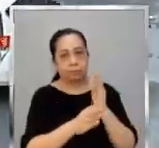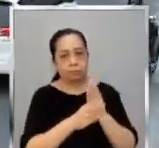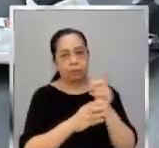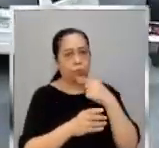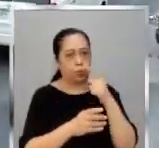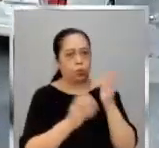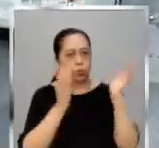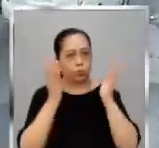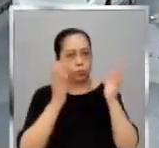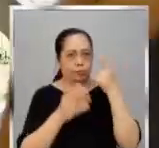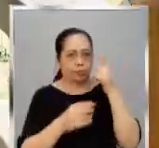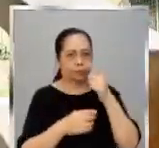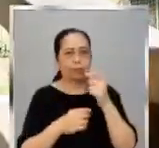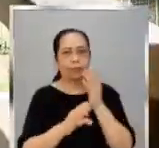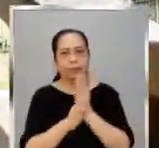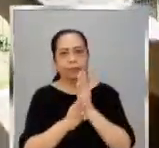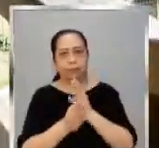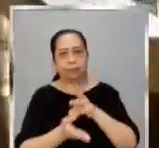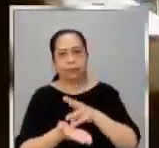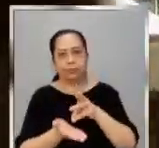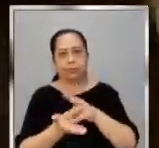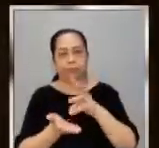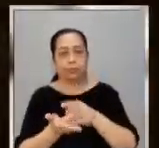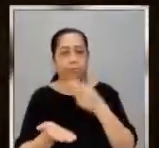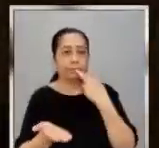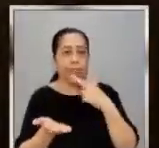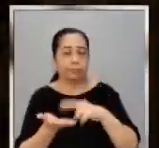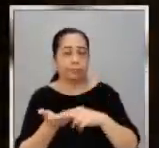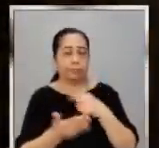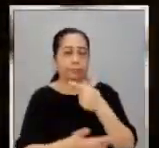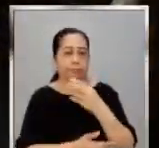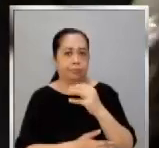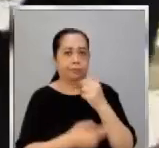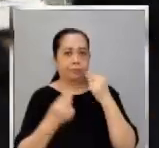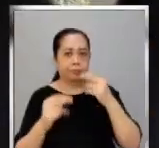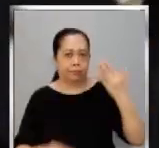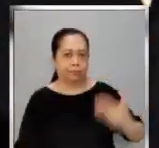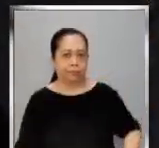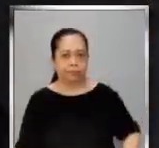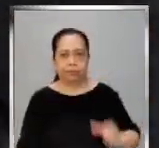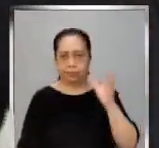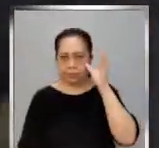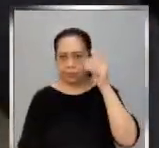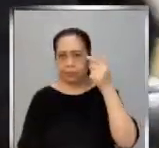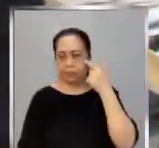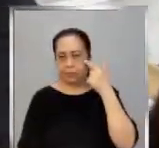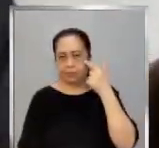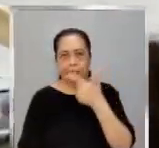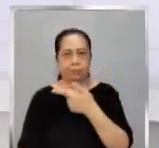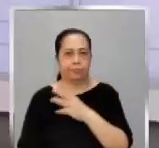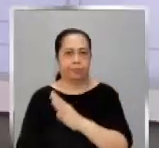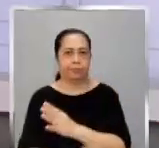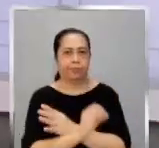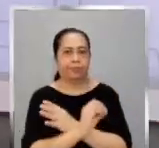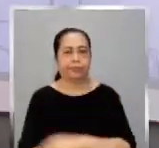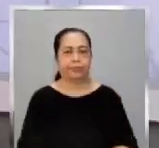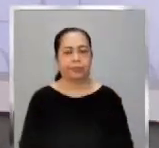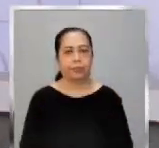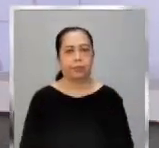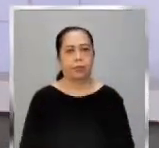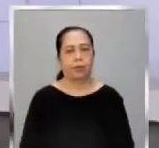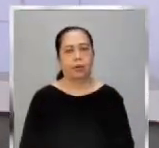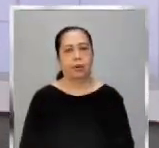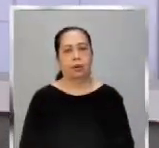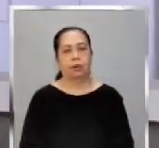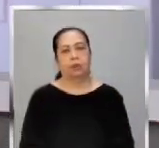sa EDSA Bus Carousel. Para sa GMA Integrated News, Chino Gaston nakatutok, 24 oras.